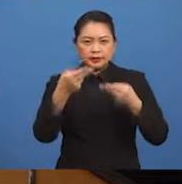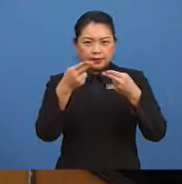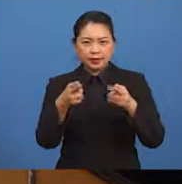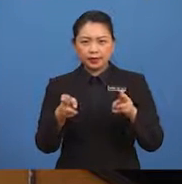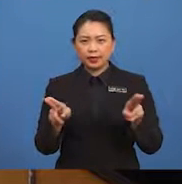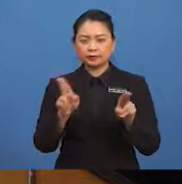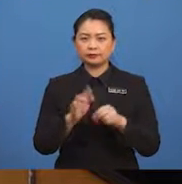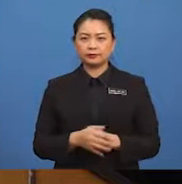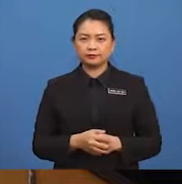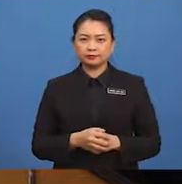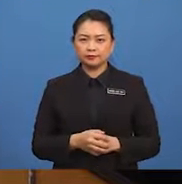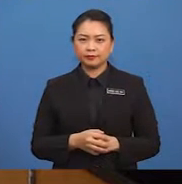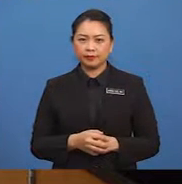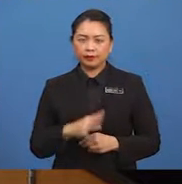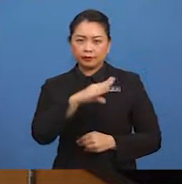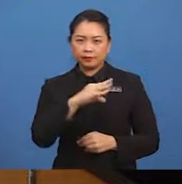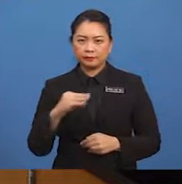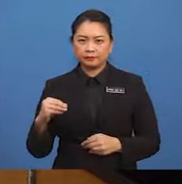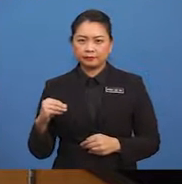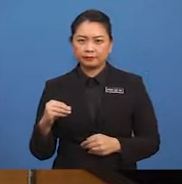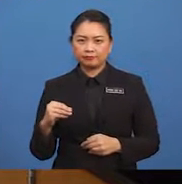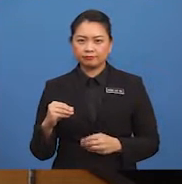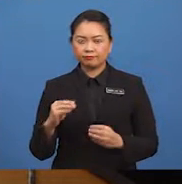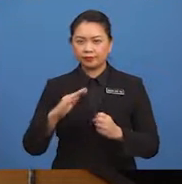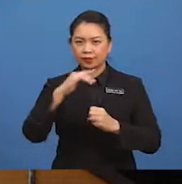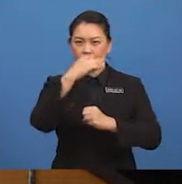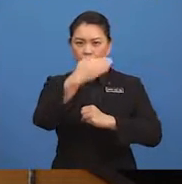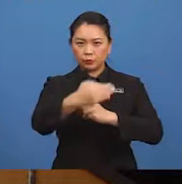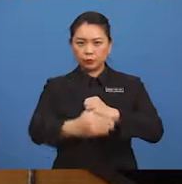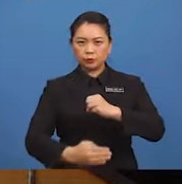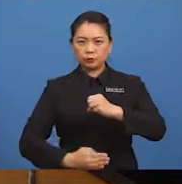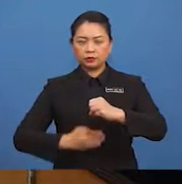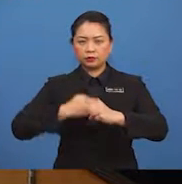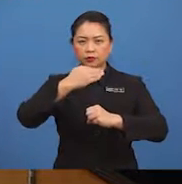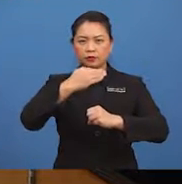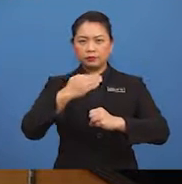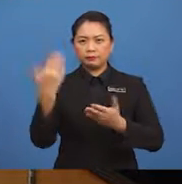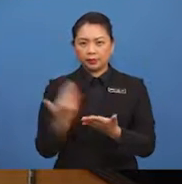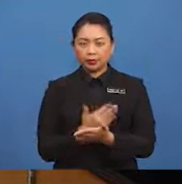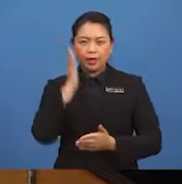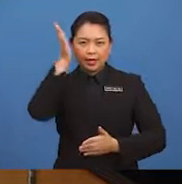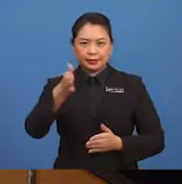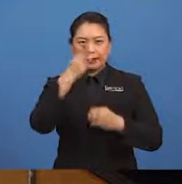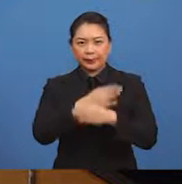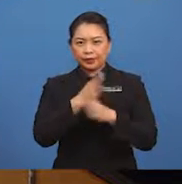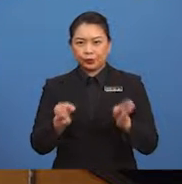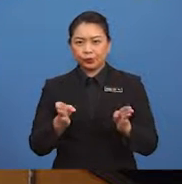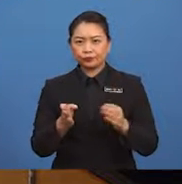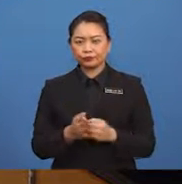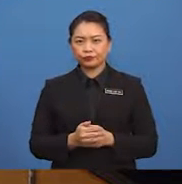menghilang. Dan membran nukleus baharu akan terbentuk.